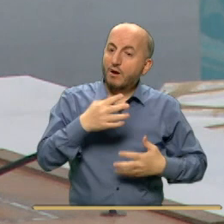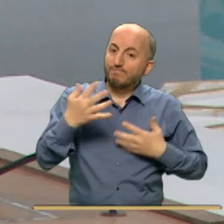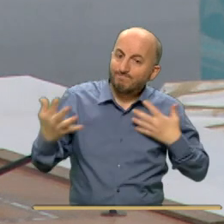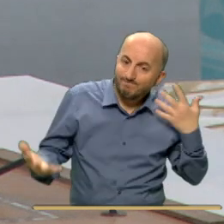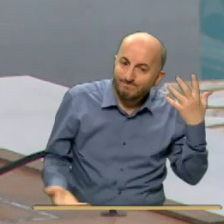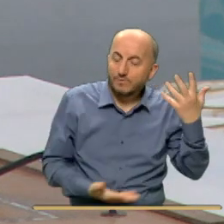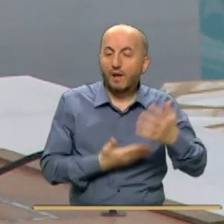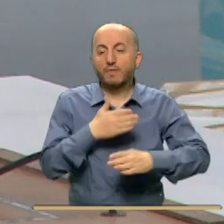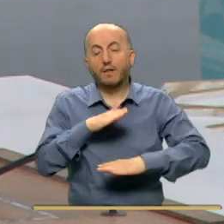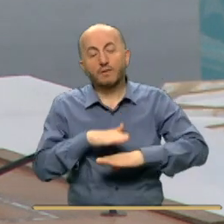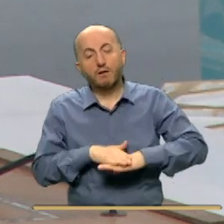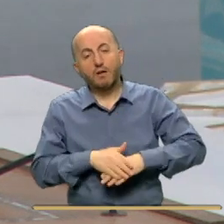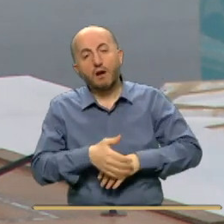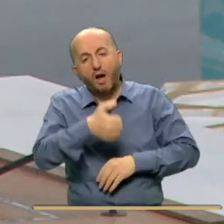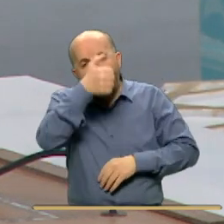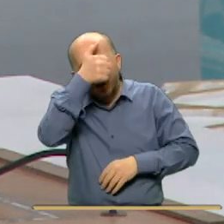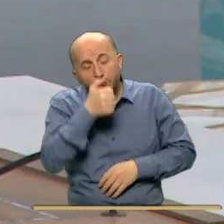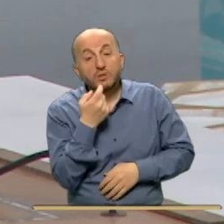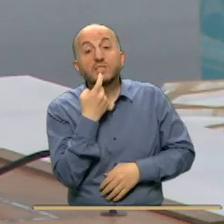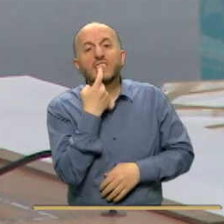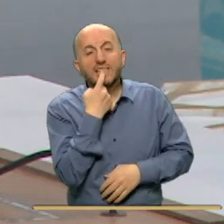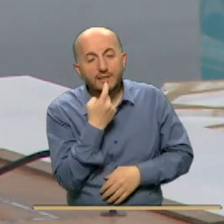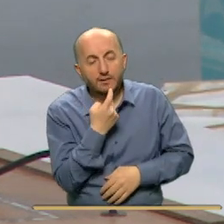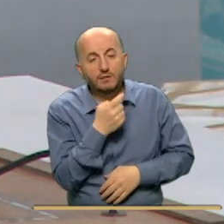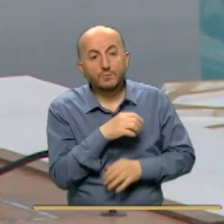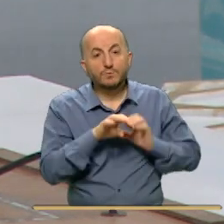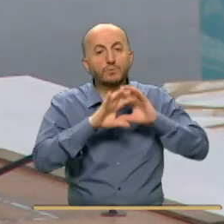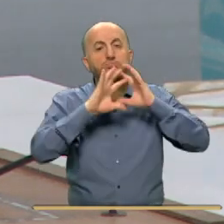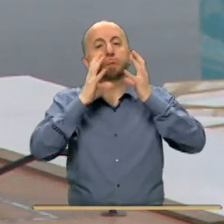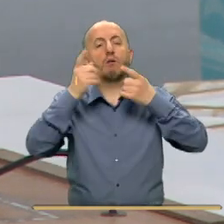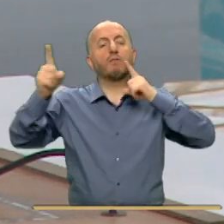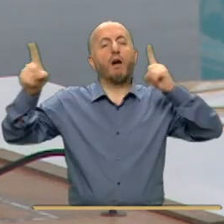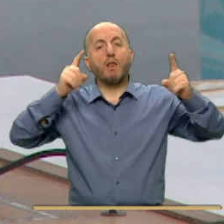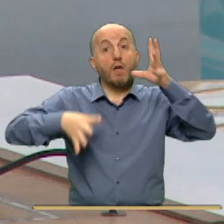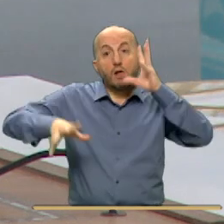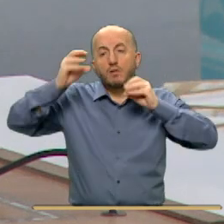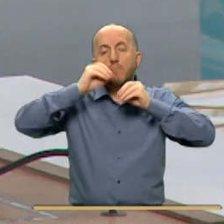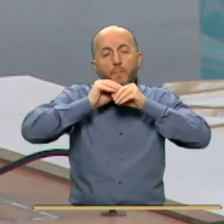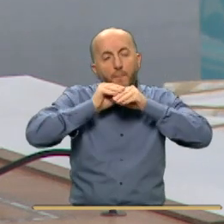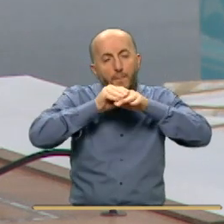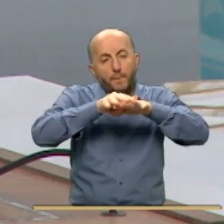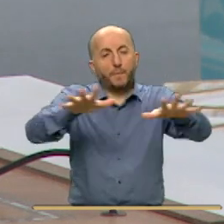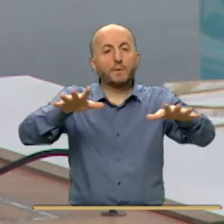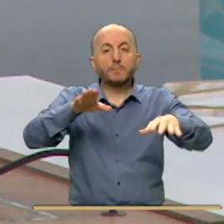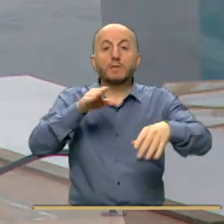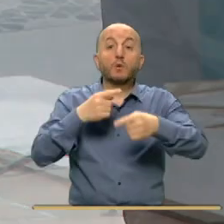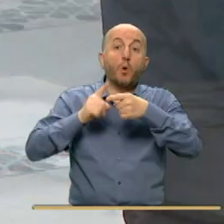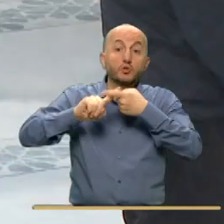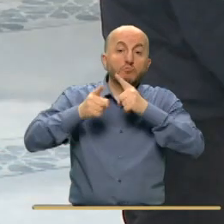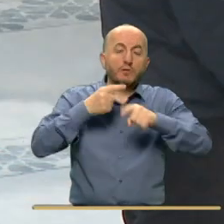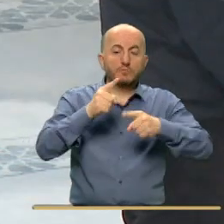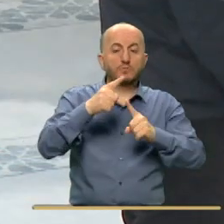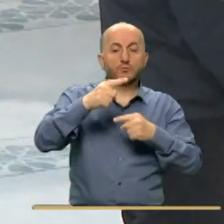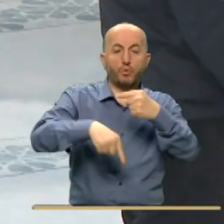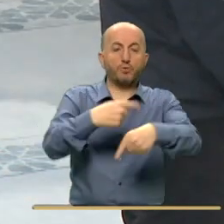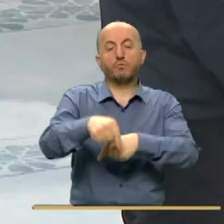ederler. 600 yıl yeryüzüne adalet, ilim ve irfan götürmüş bir ecdadın torunlarına bu yakışırdı